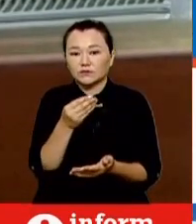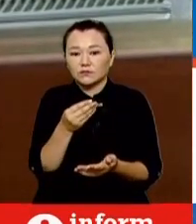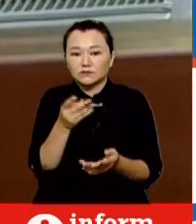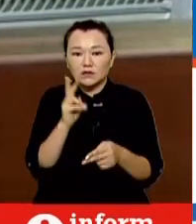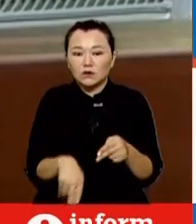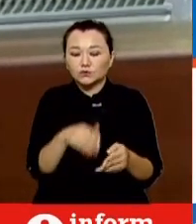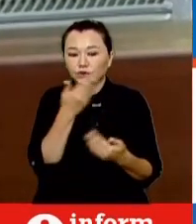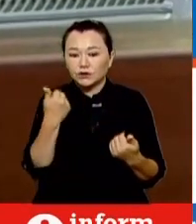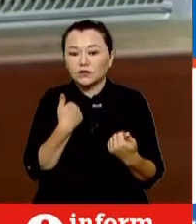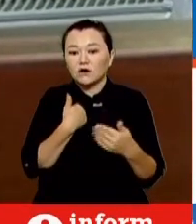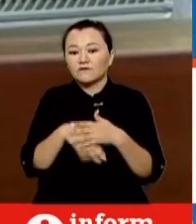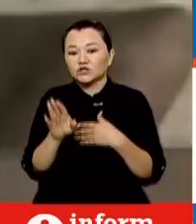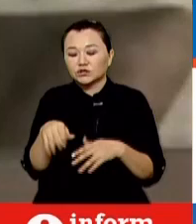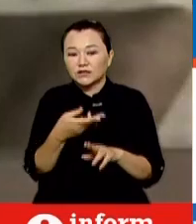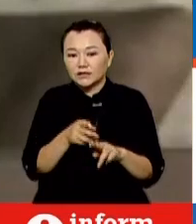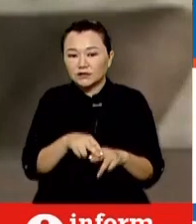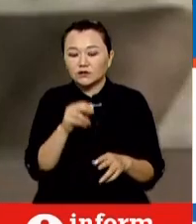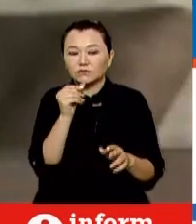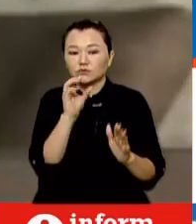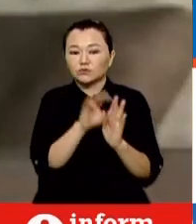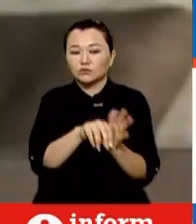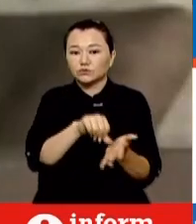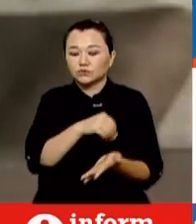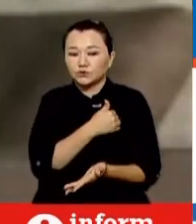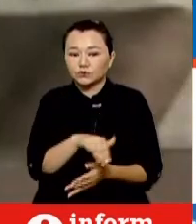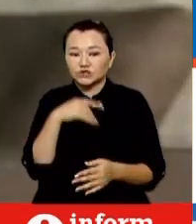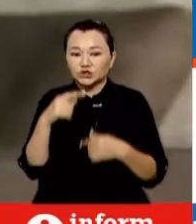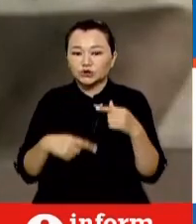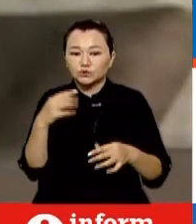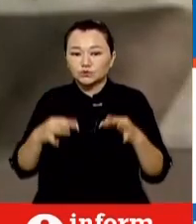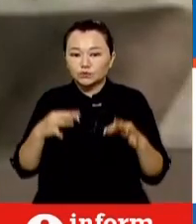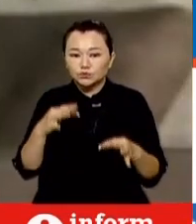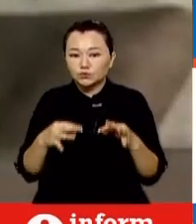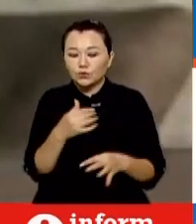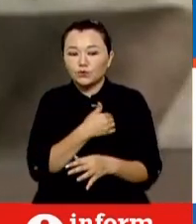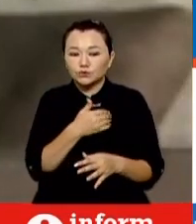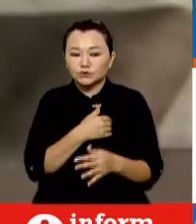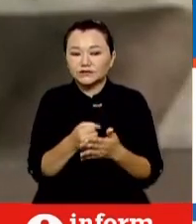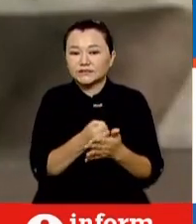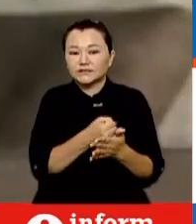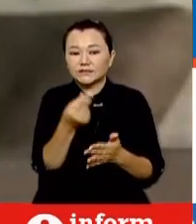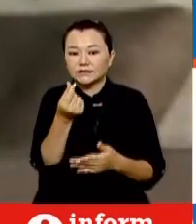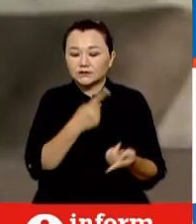как бы уже вышел из этого долевого участия через суд. Попытался вернуть деньги.